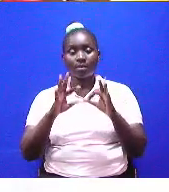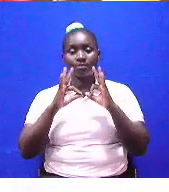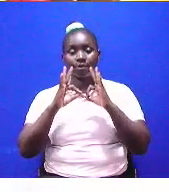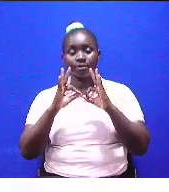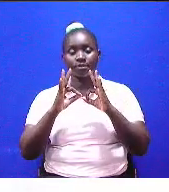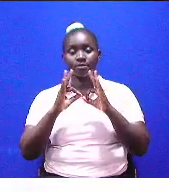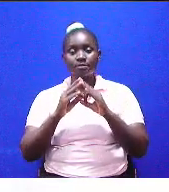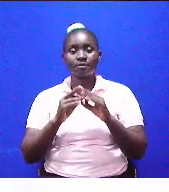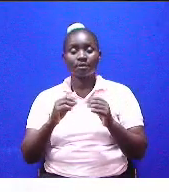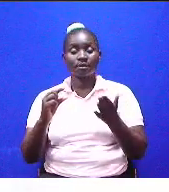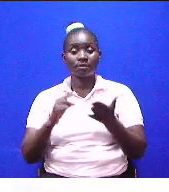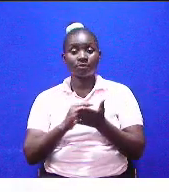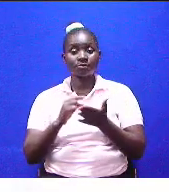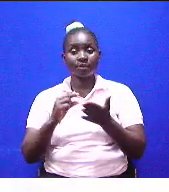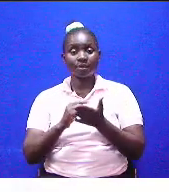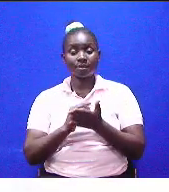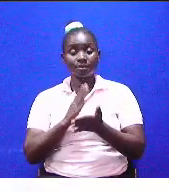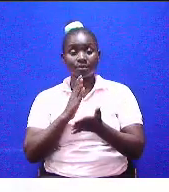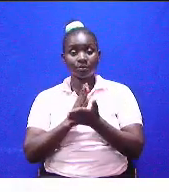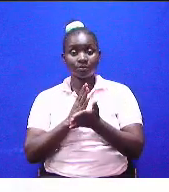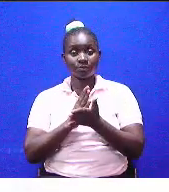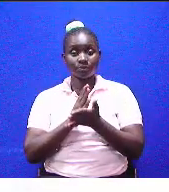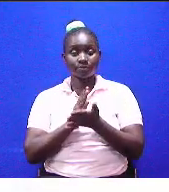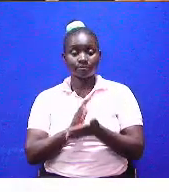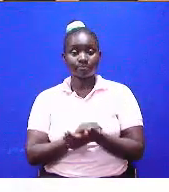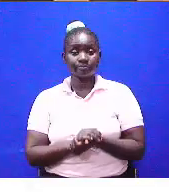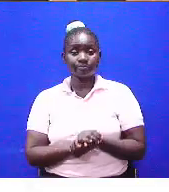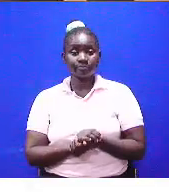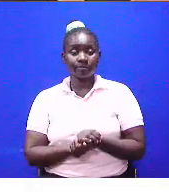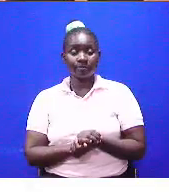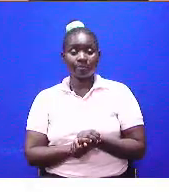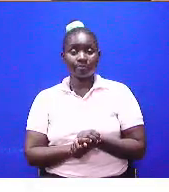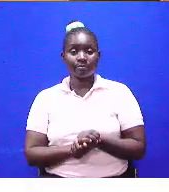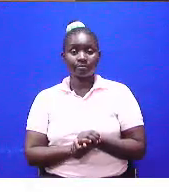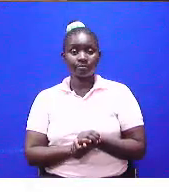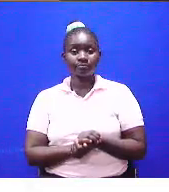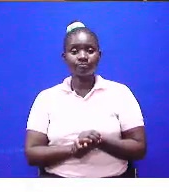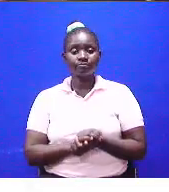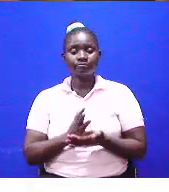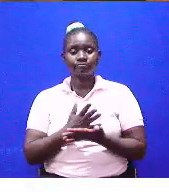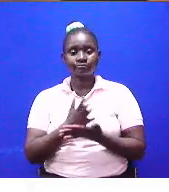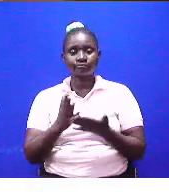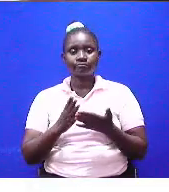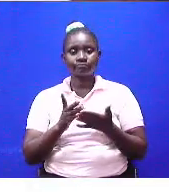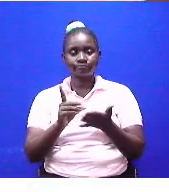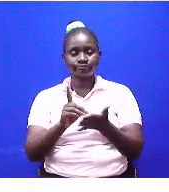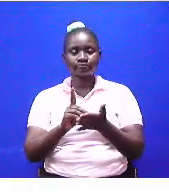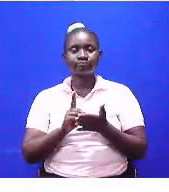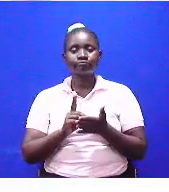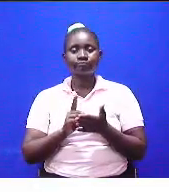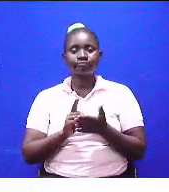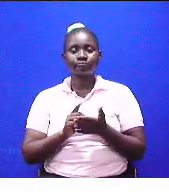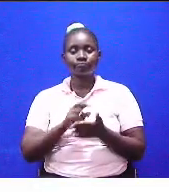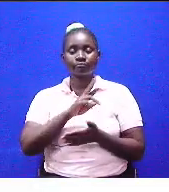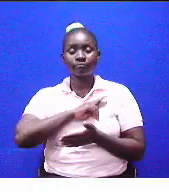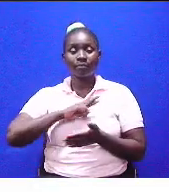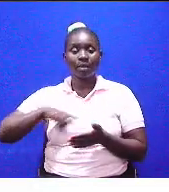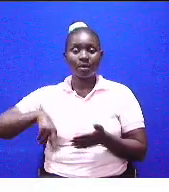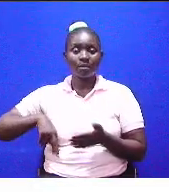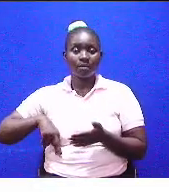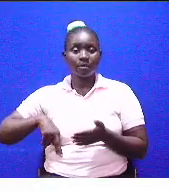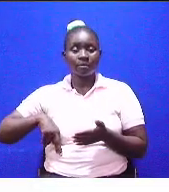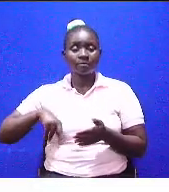yekene. Lengo la ofisi ni kwamba, hapa liyo kila documents za kila kanisa, risiti zote na habari